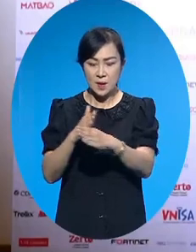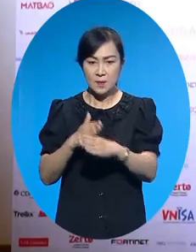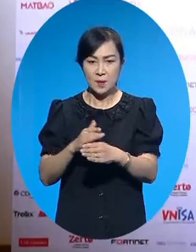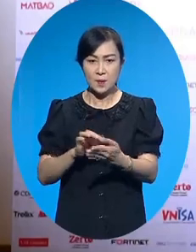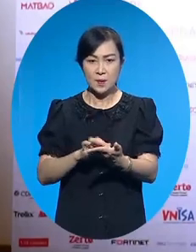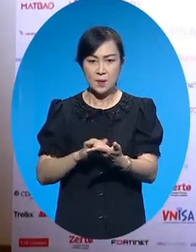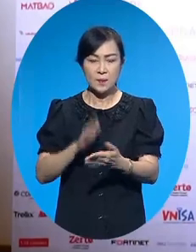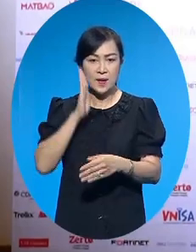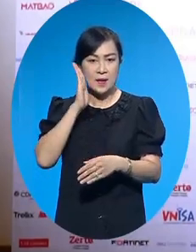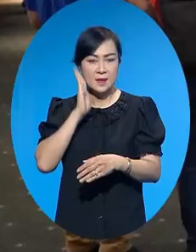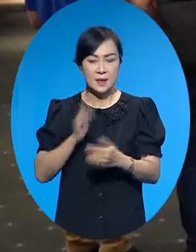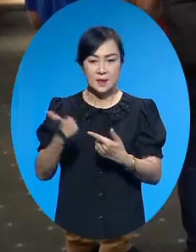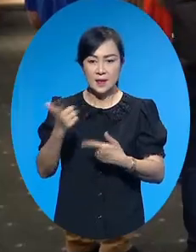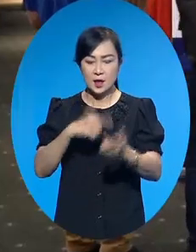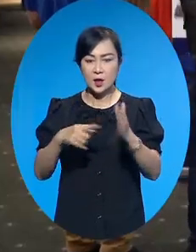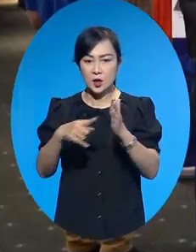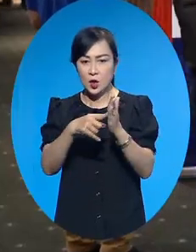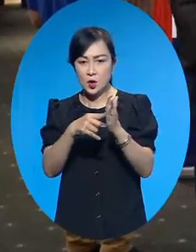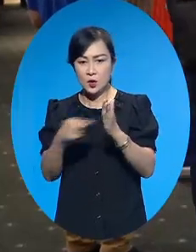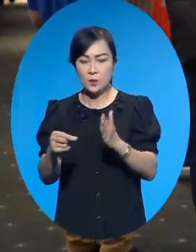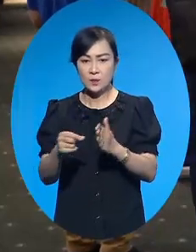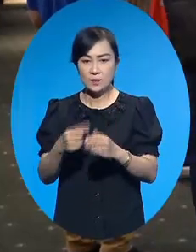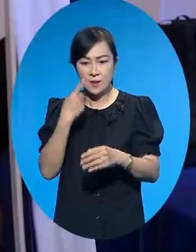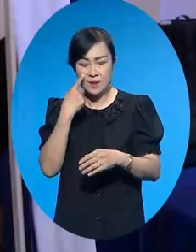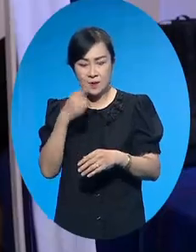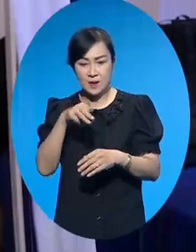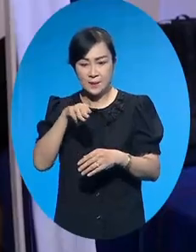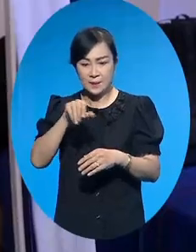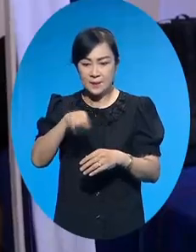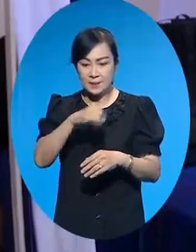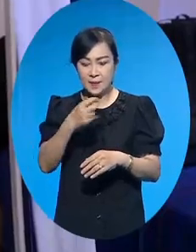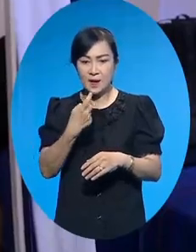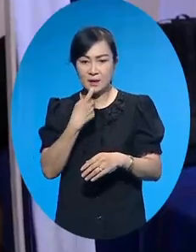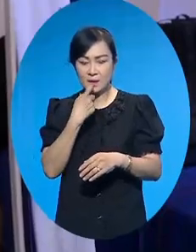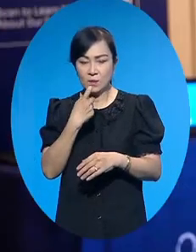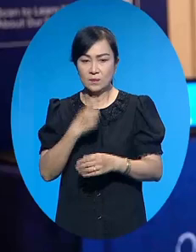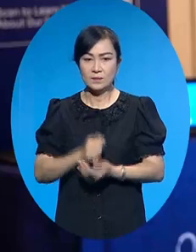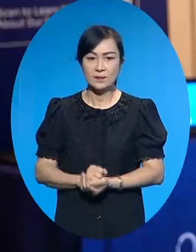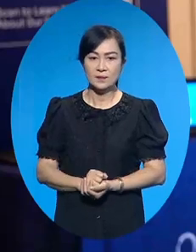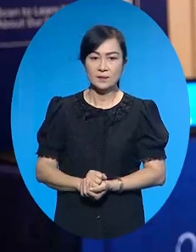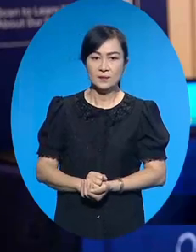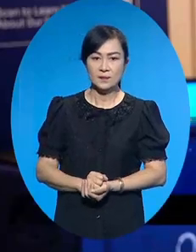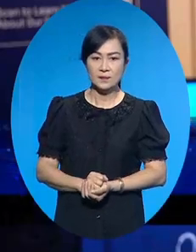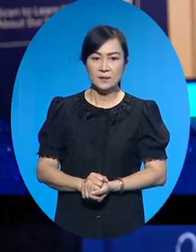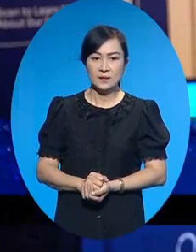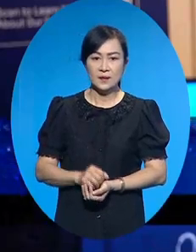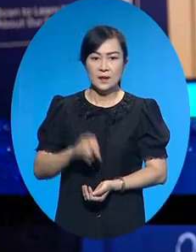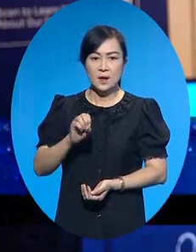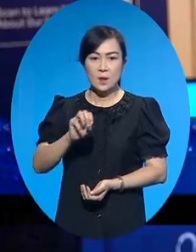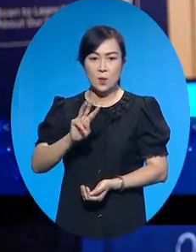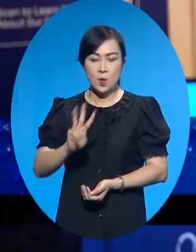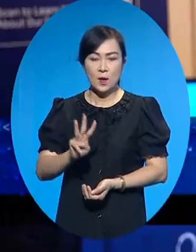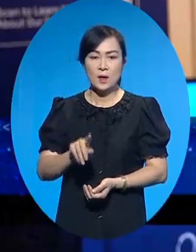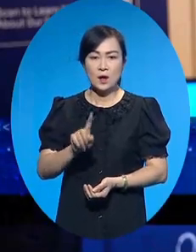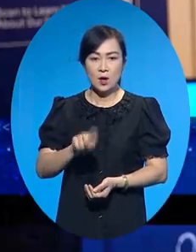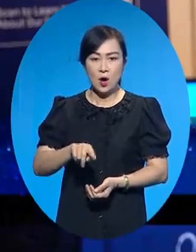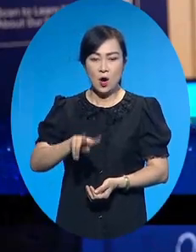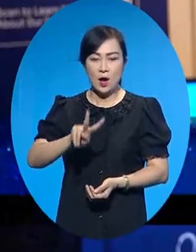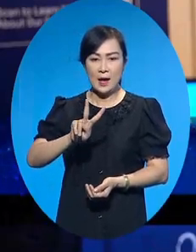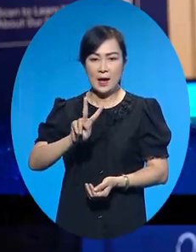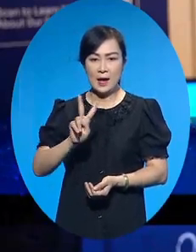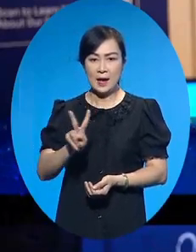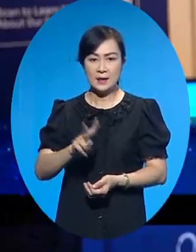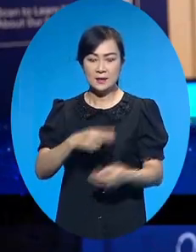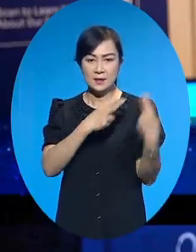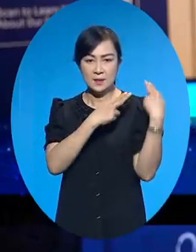công nghệ làm sạch và tái lập nội dung và công nghệ nhận diện mã độc sử dụng đa ứng dụng. Ở OpsWatch, chúng tôi có hai